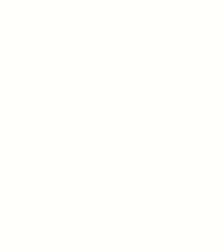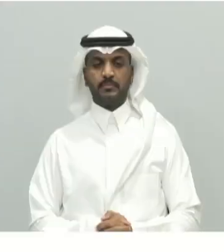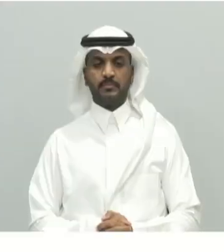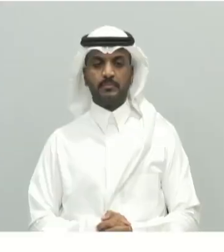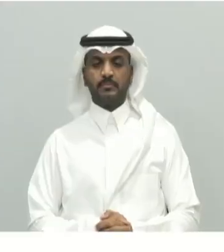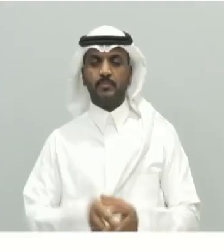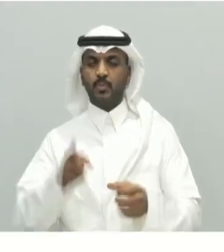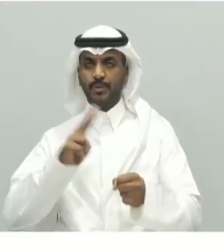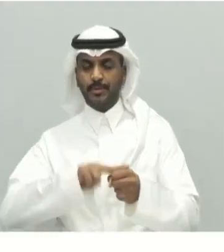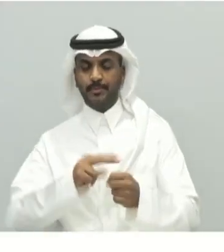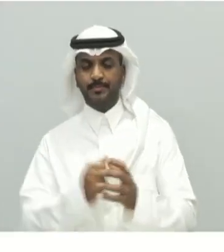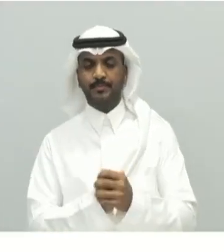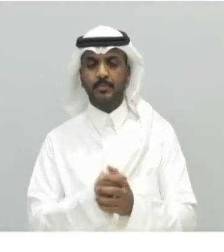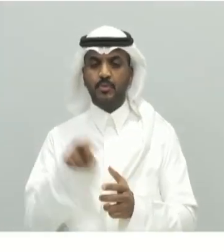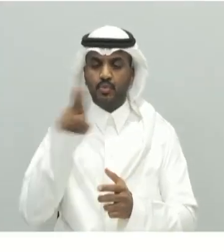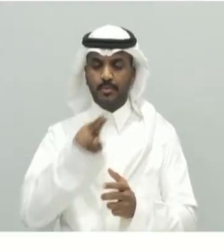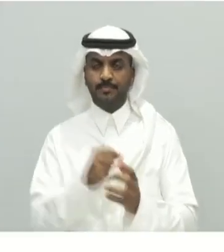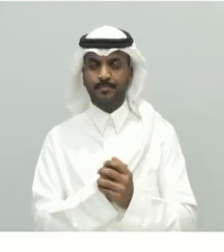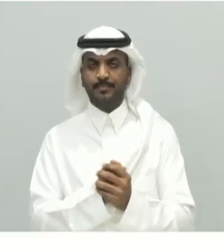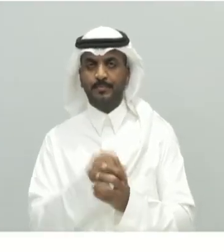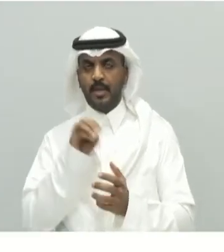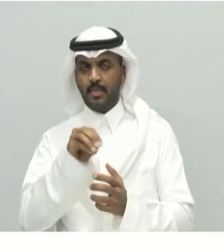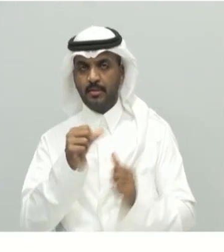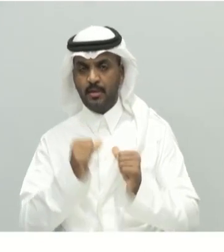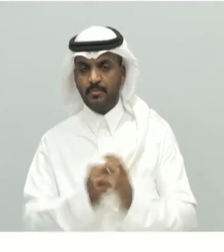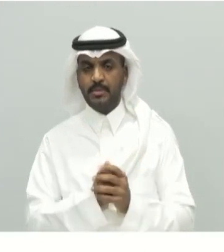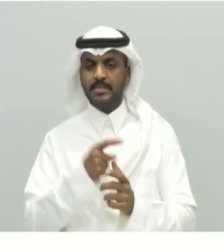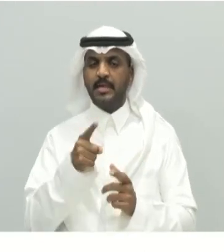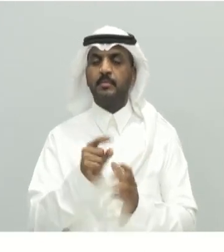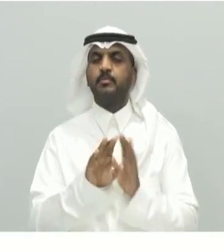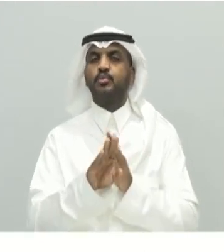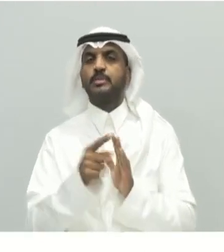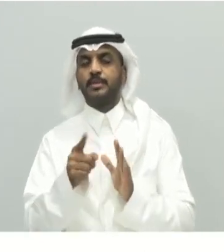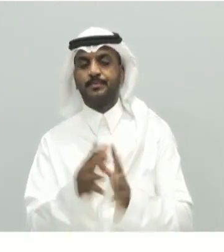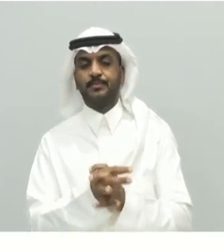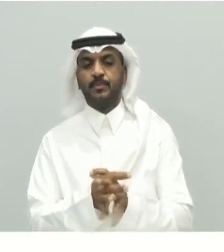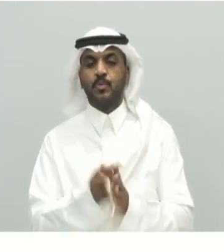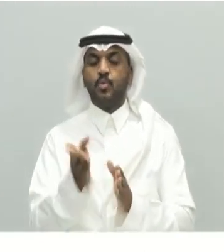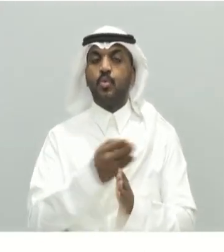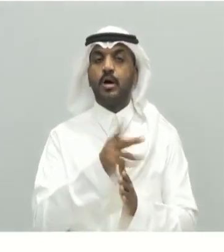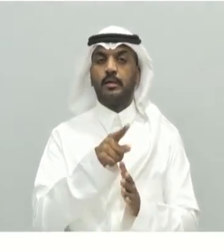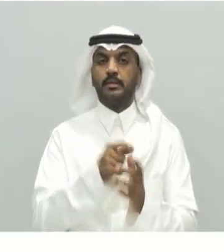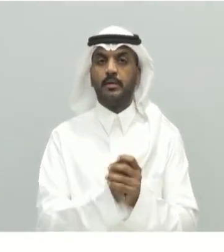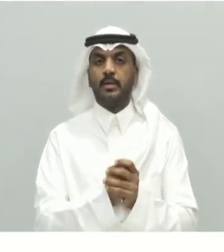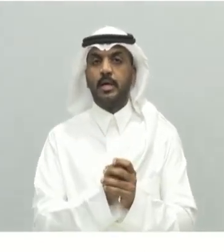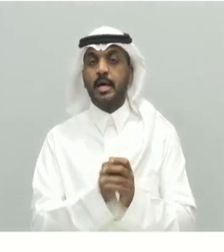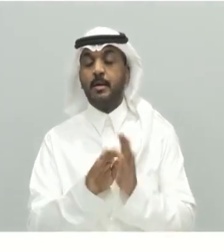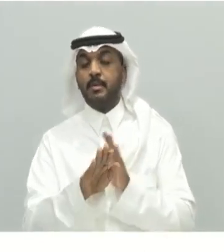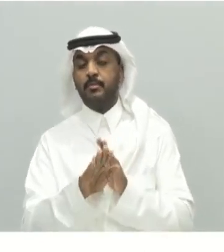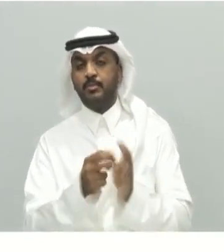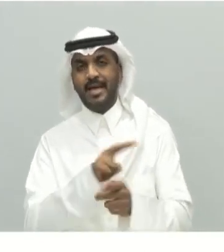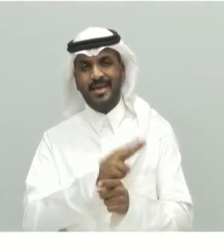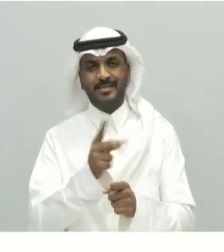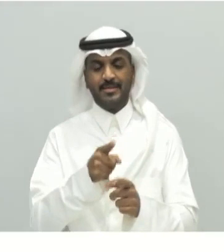رجعنا لكم كان السؤال يقول يضع الطلبه علامه صح امام العباره الصح صحيحه وعلامه خطا امام العباره